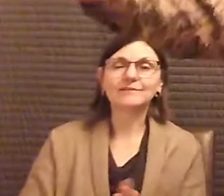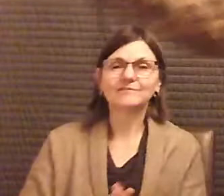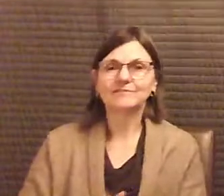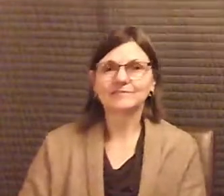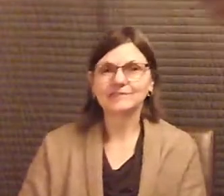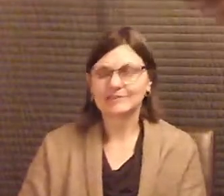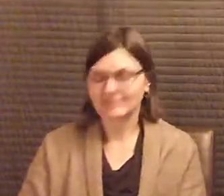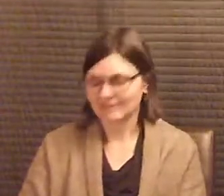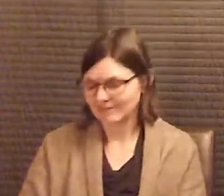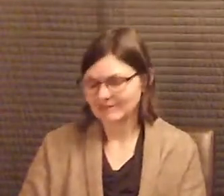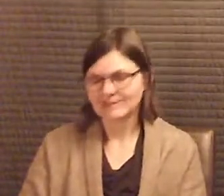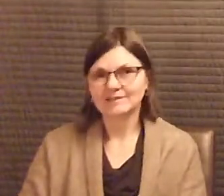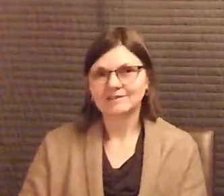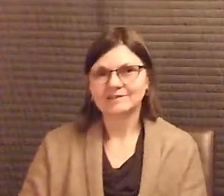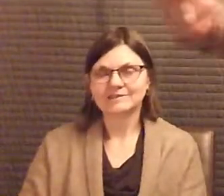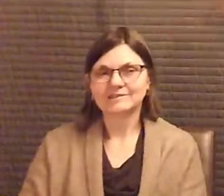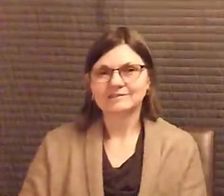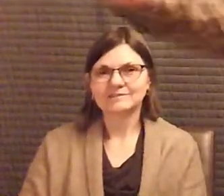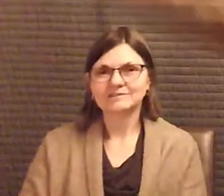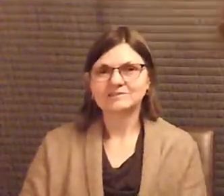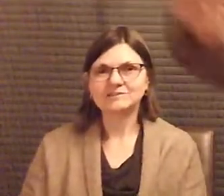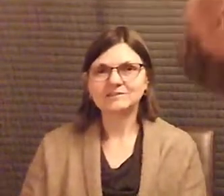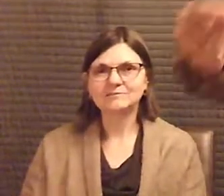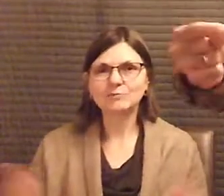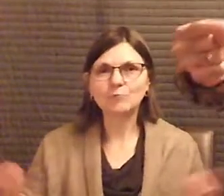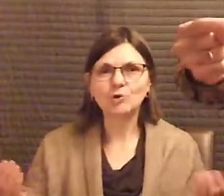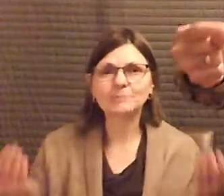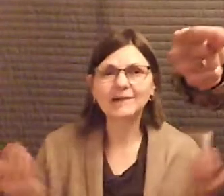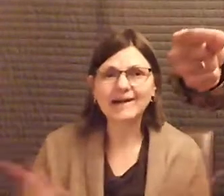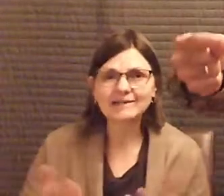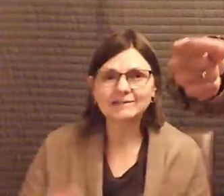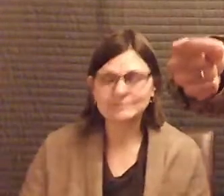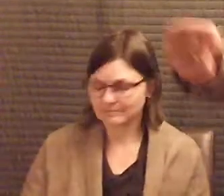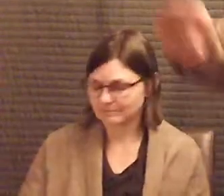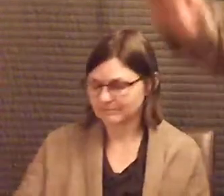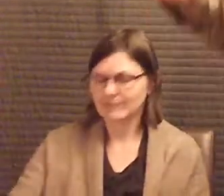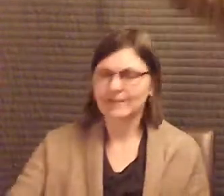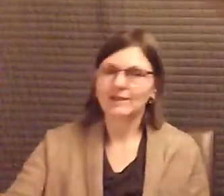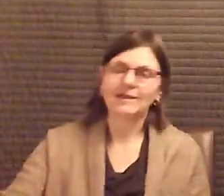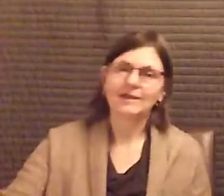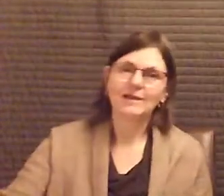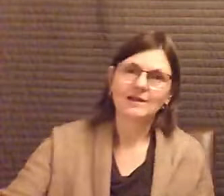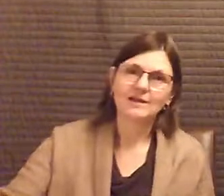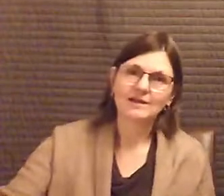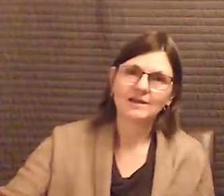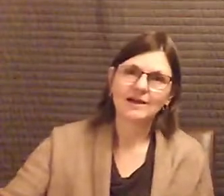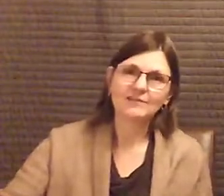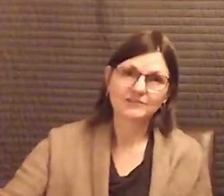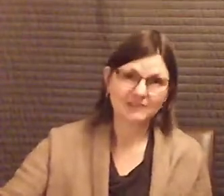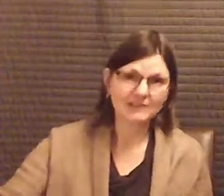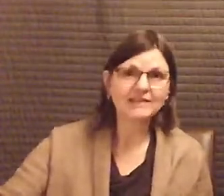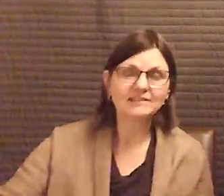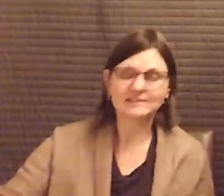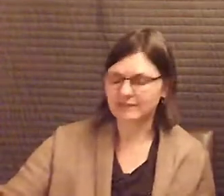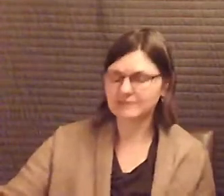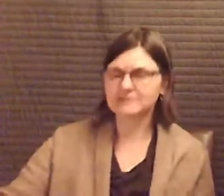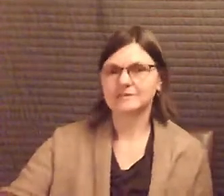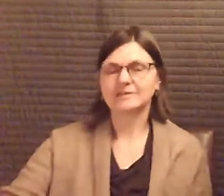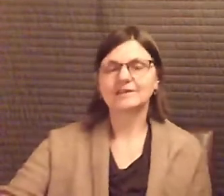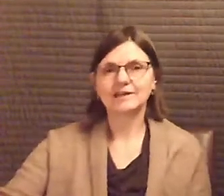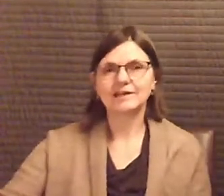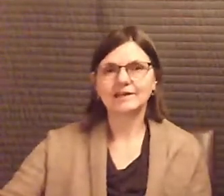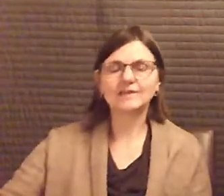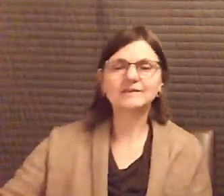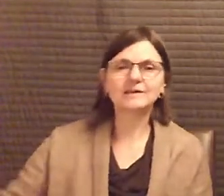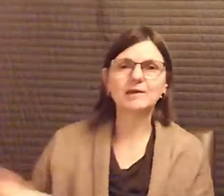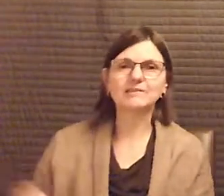juda b we killing want nadat ze vermoorden elkaar en ik las een healing service was een genezing vindt in